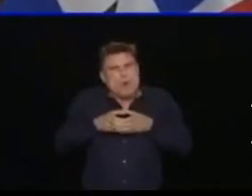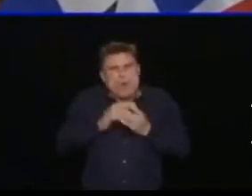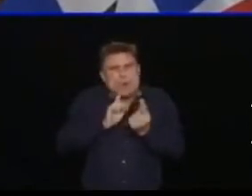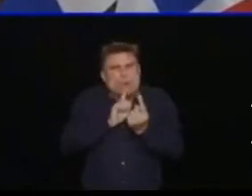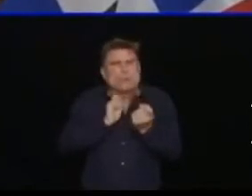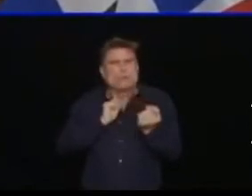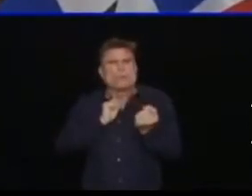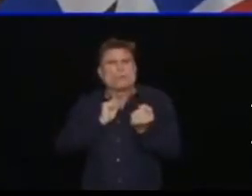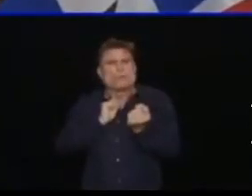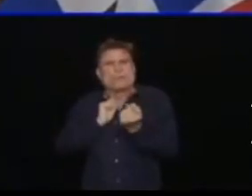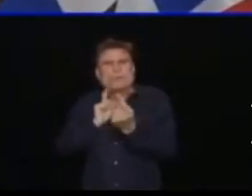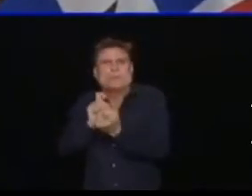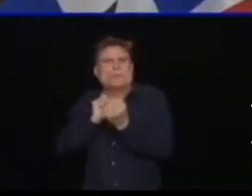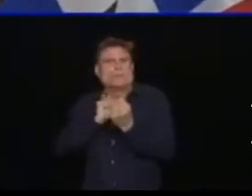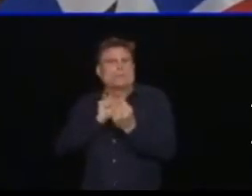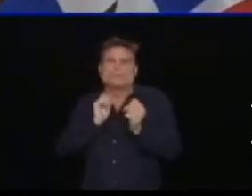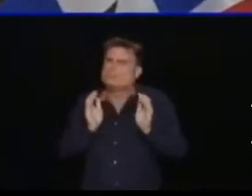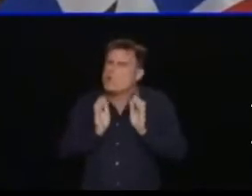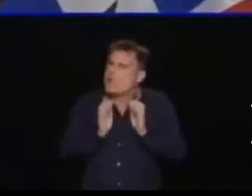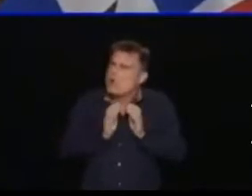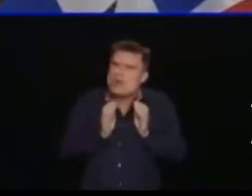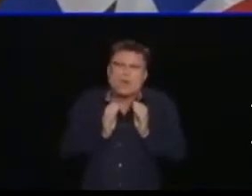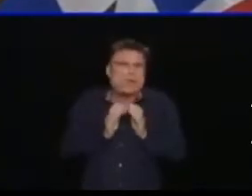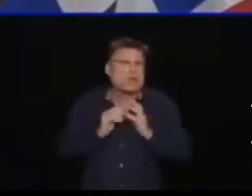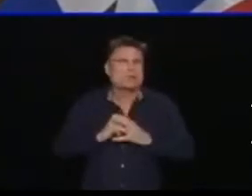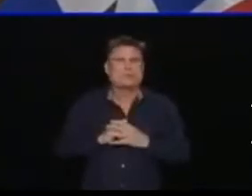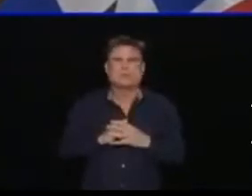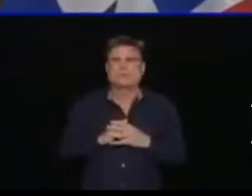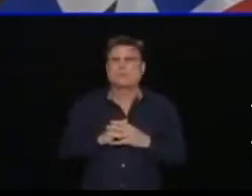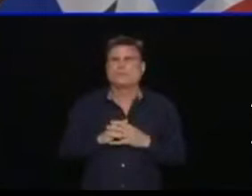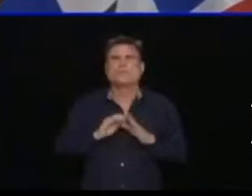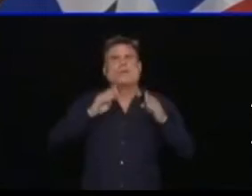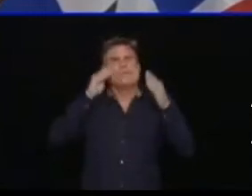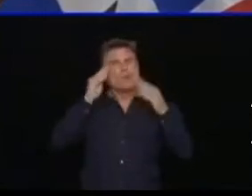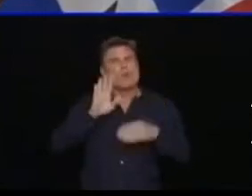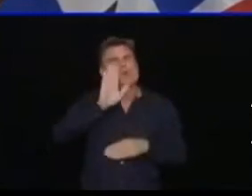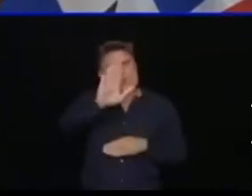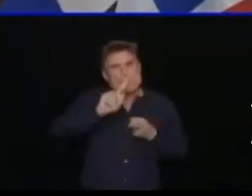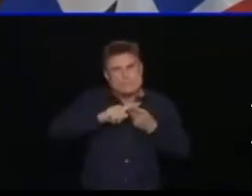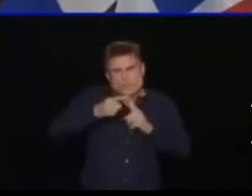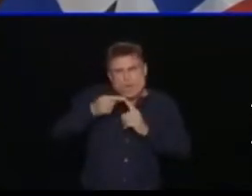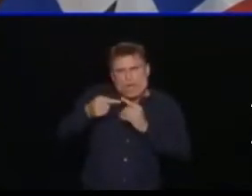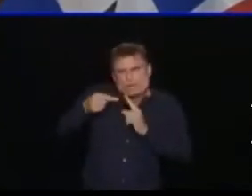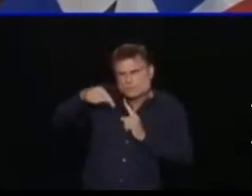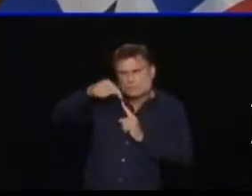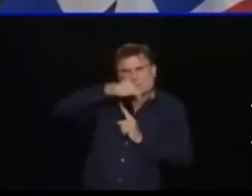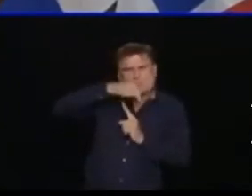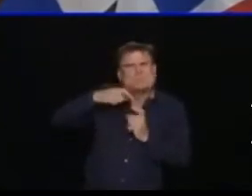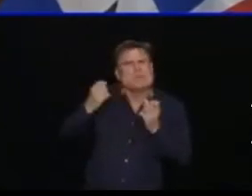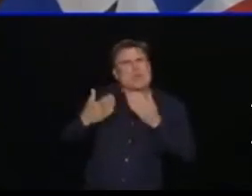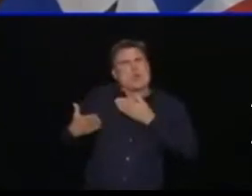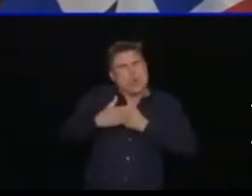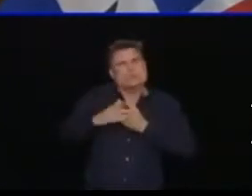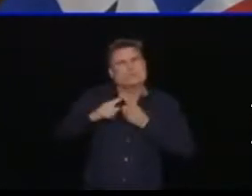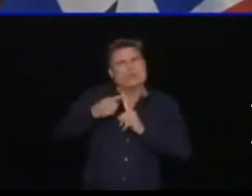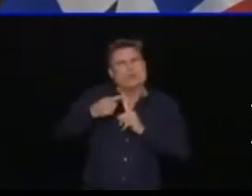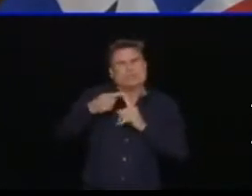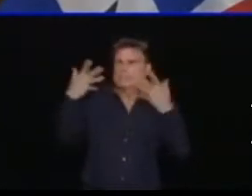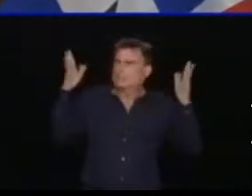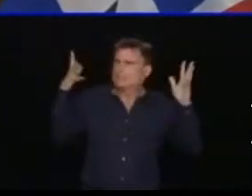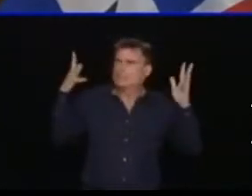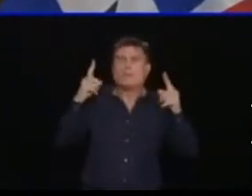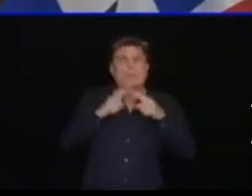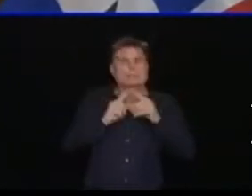those you know. 如果 Focus on your friends. 只关注你的 Focus on 朋 your 友， family. 只关注你认识的人。 The more people you see, the